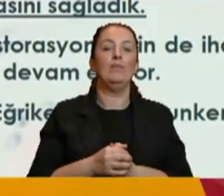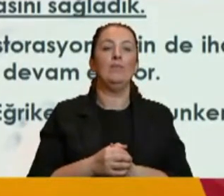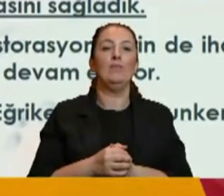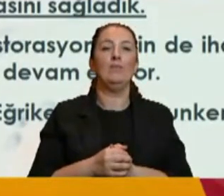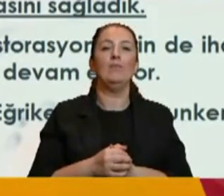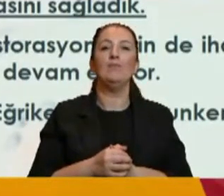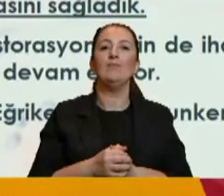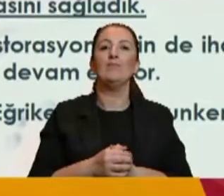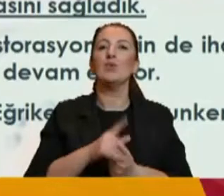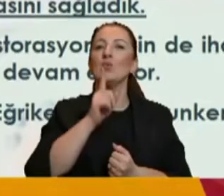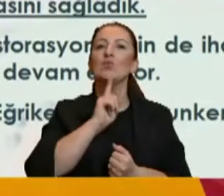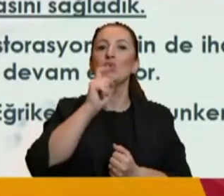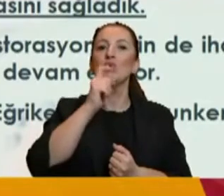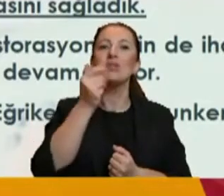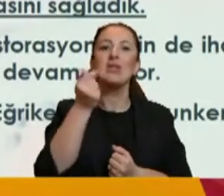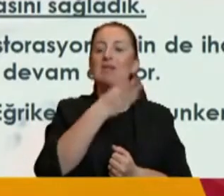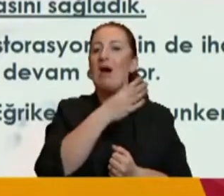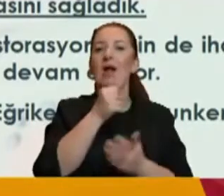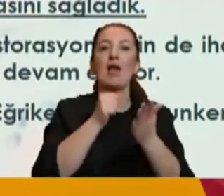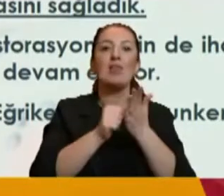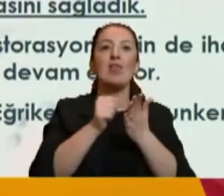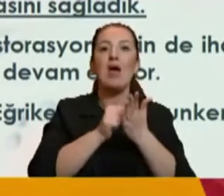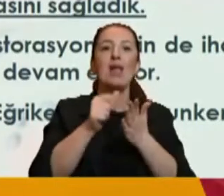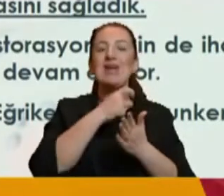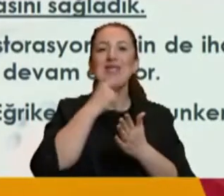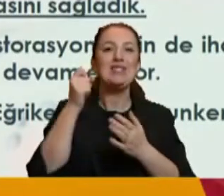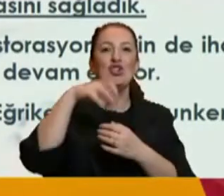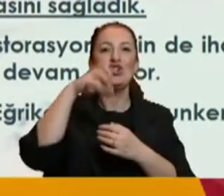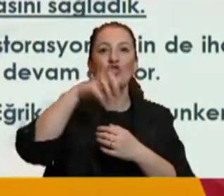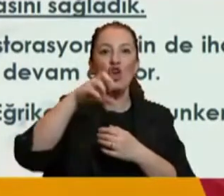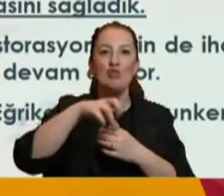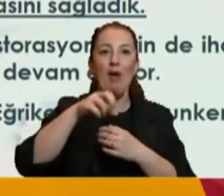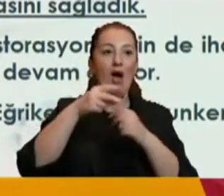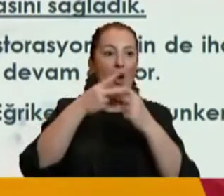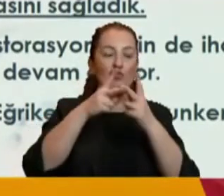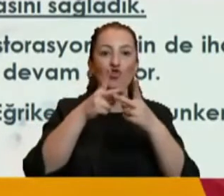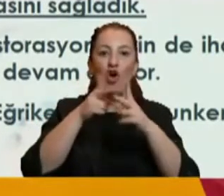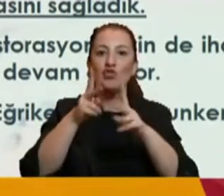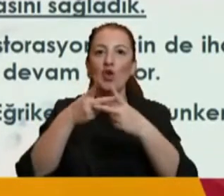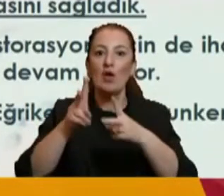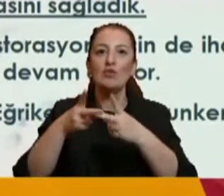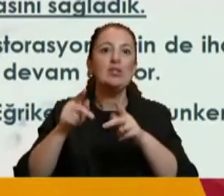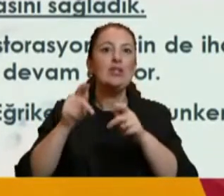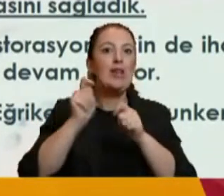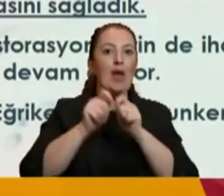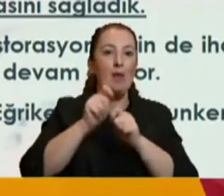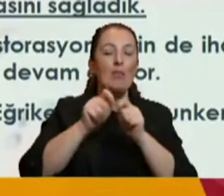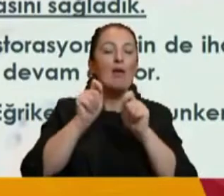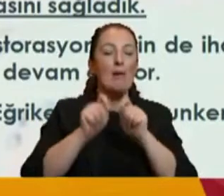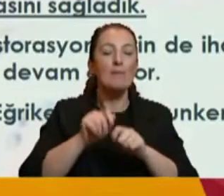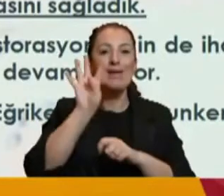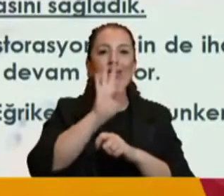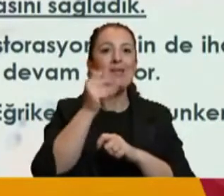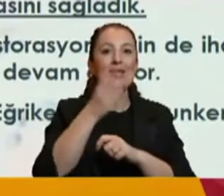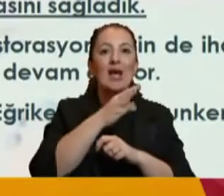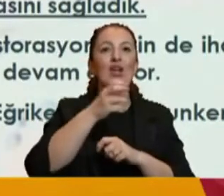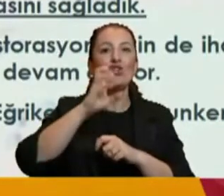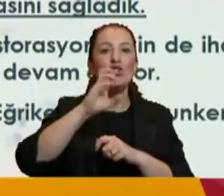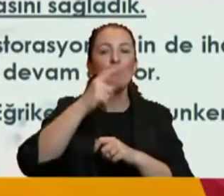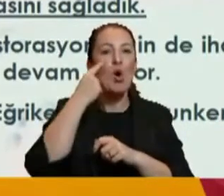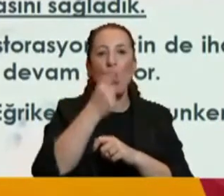309 farklı tarihi Çeşmenin suyunu akıttık 40 tarihi Çeşmenin de